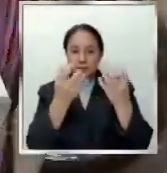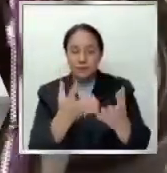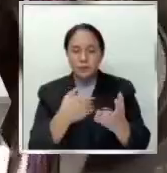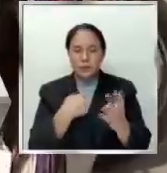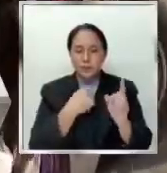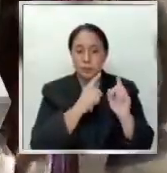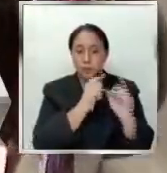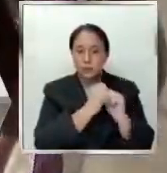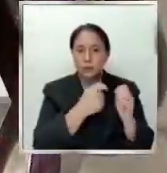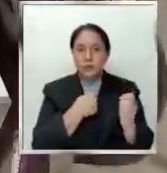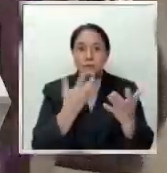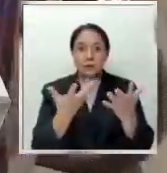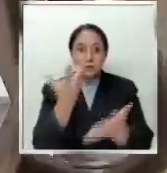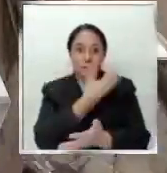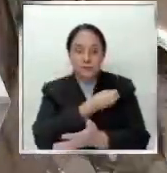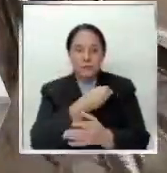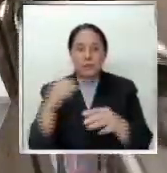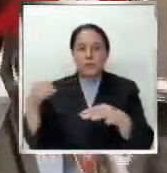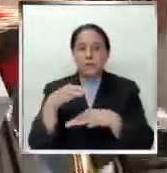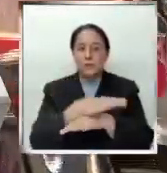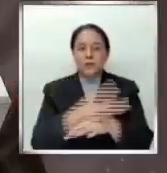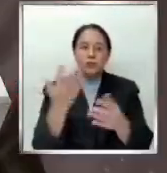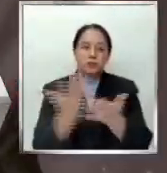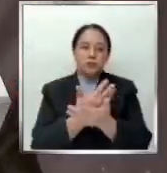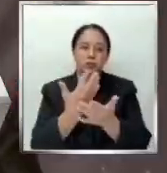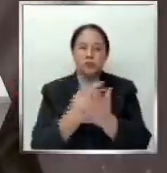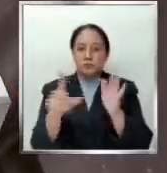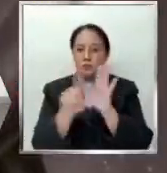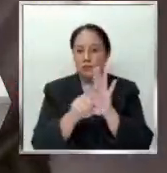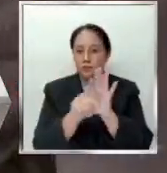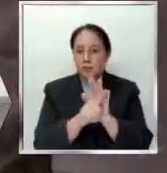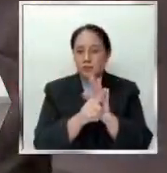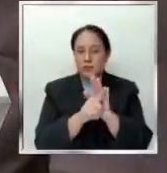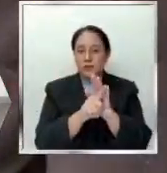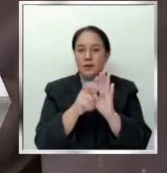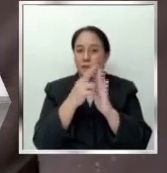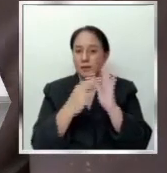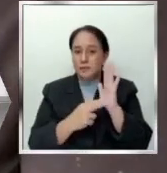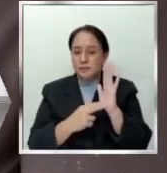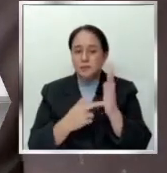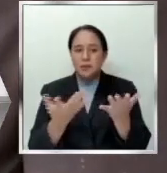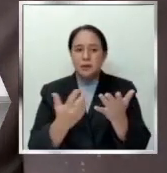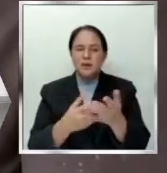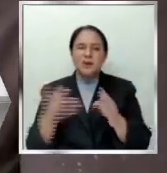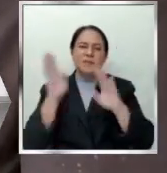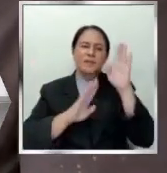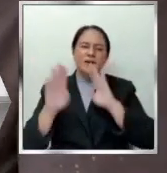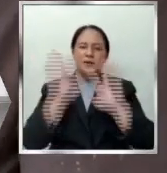sila mga bakunado, tatamaan ng panibagong pagbabawal na ito. Ano, yun ang magiging problema namin ito